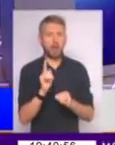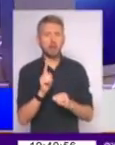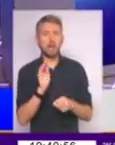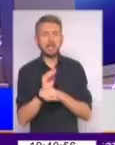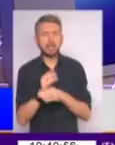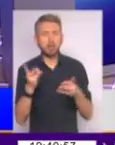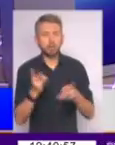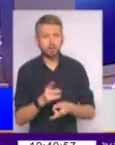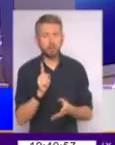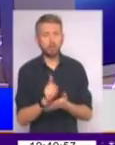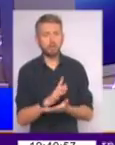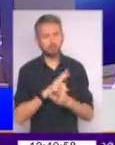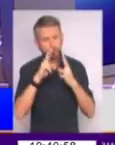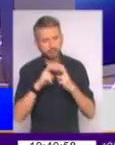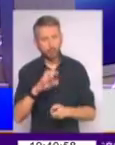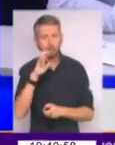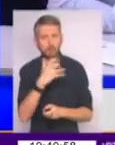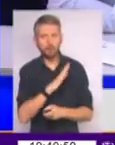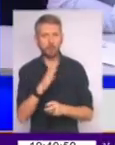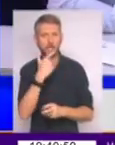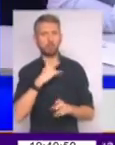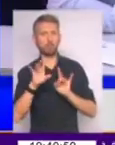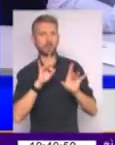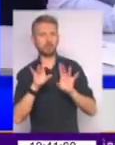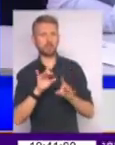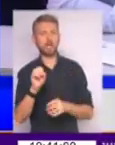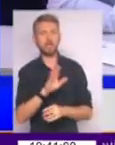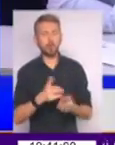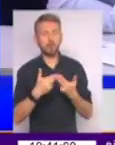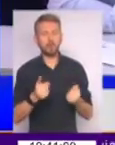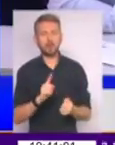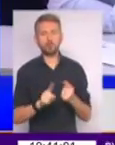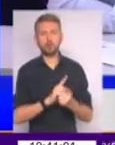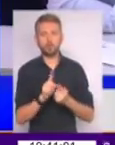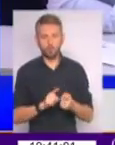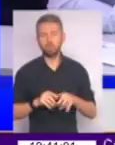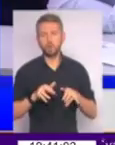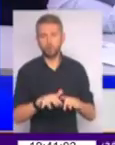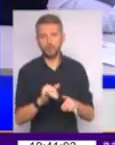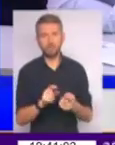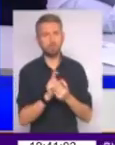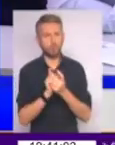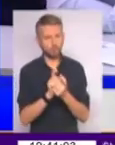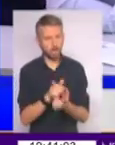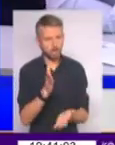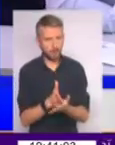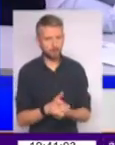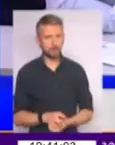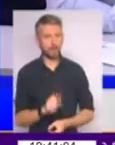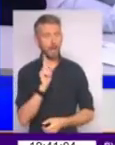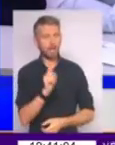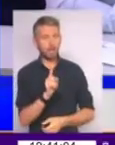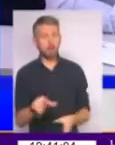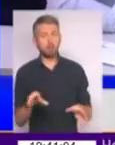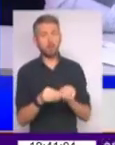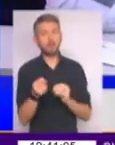потрібна, але вона повинна бути конструктивна, а не популістична. Європа визнала, що реформи йдуть і боротьба йде. Але поряд